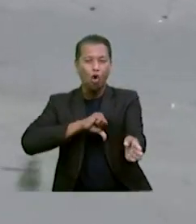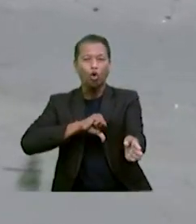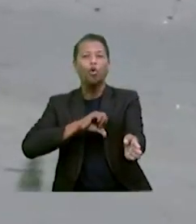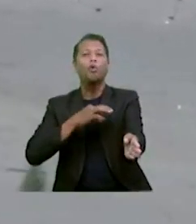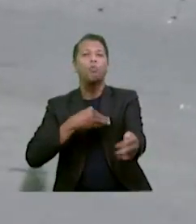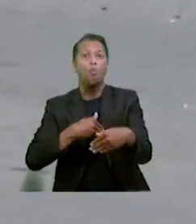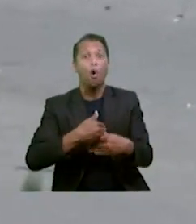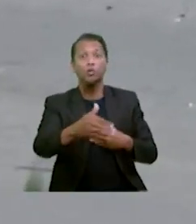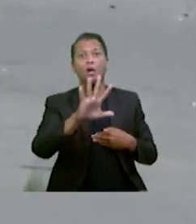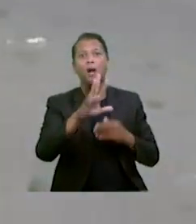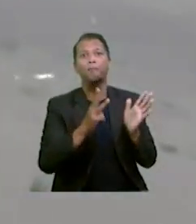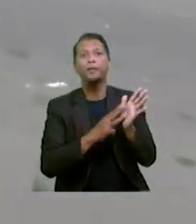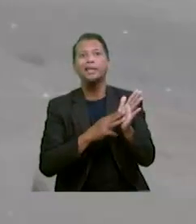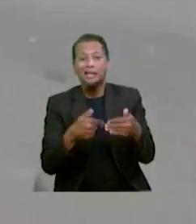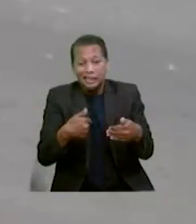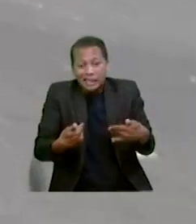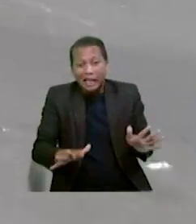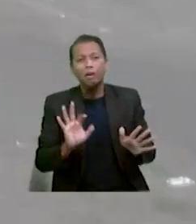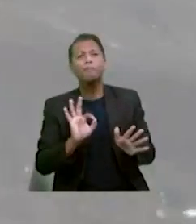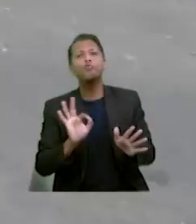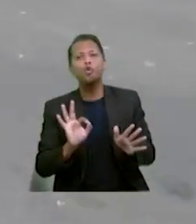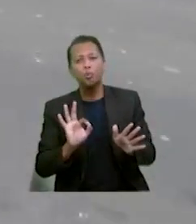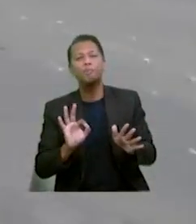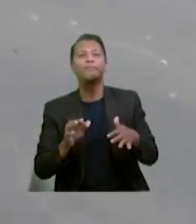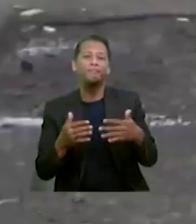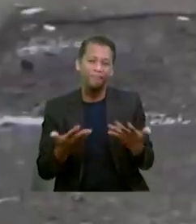mengurai kemacetan, petugas memberlakukan sistem buka tutup.